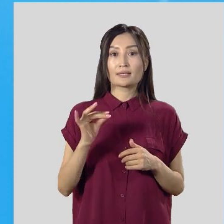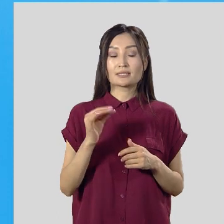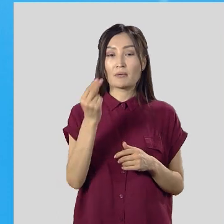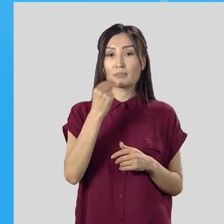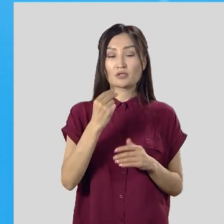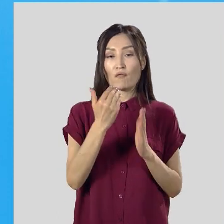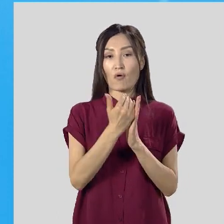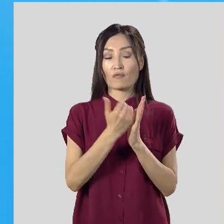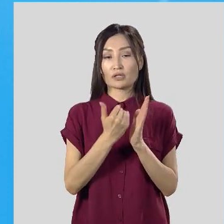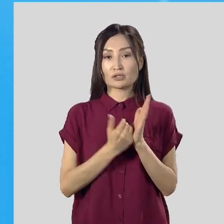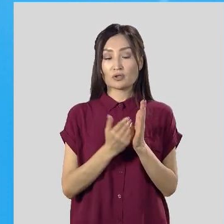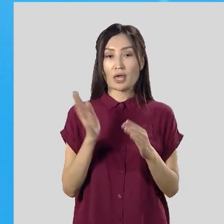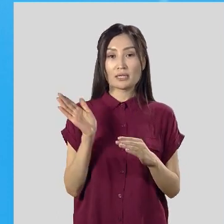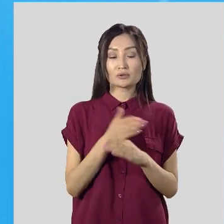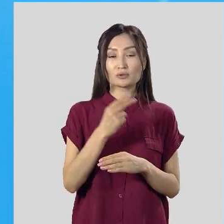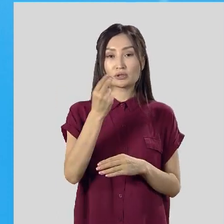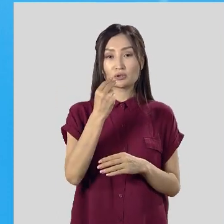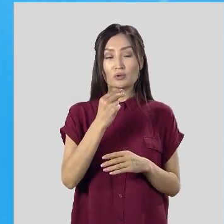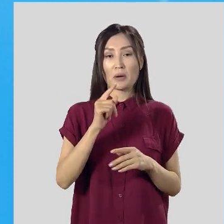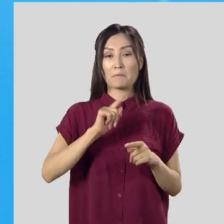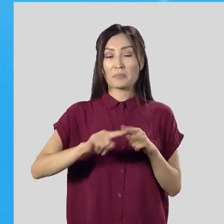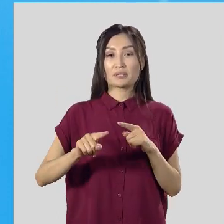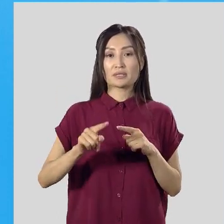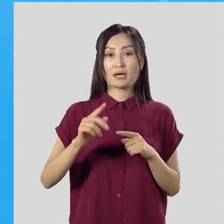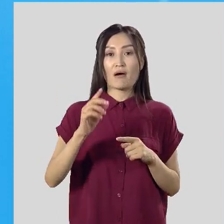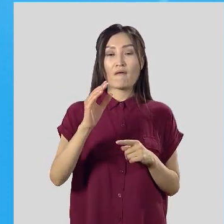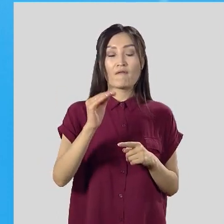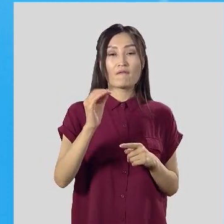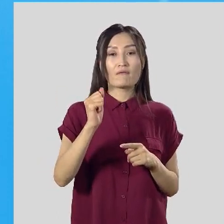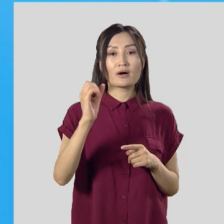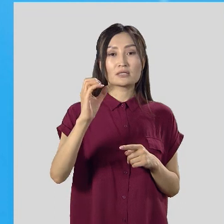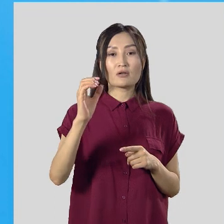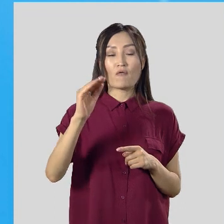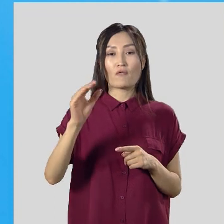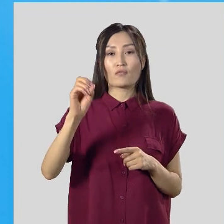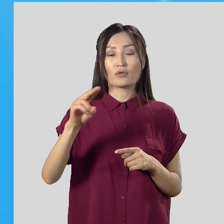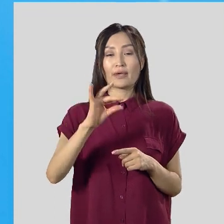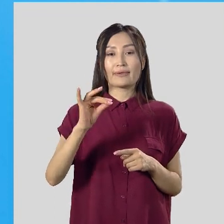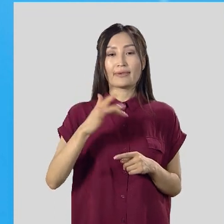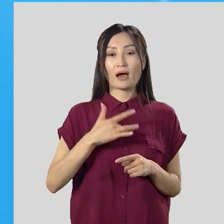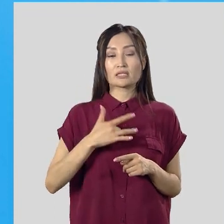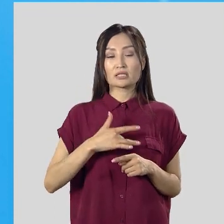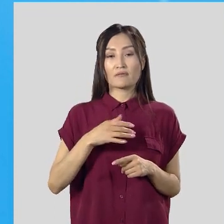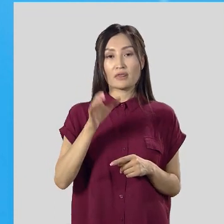пищевого рациона исключить еду быстрого приготовления и газированные напитки.